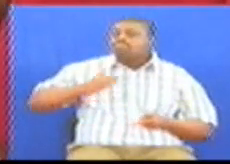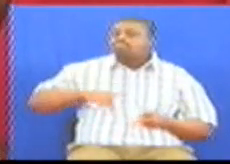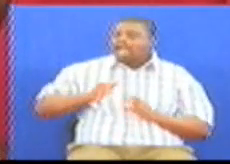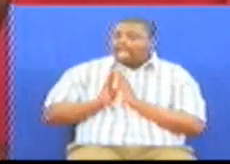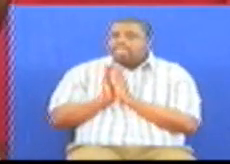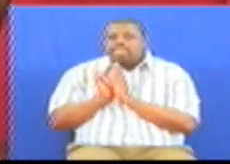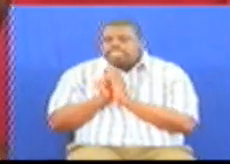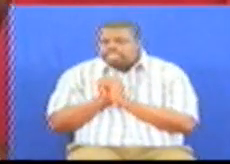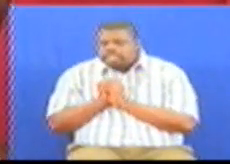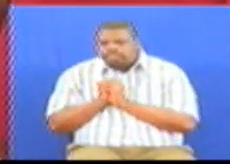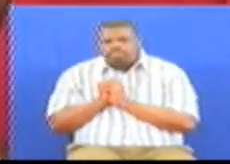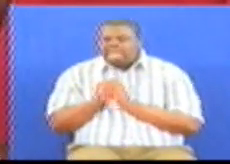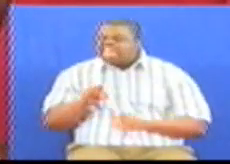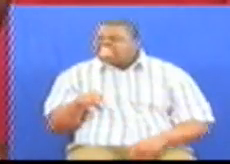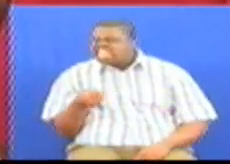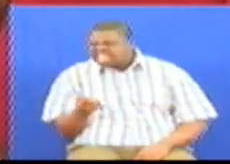Ningekuomba